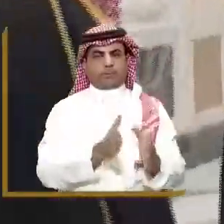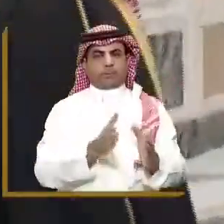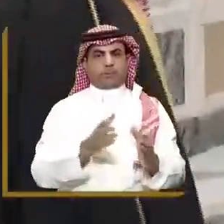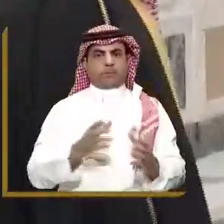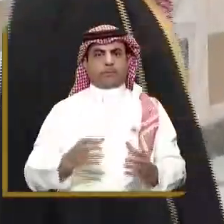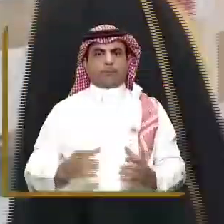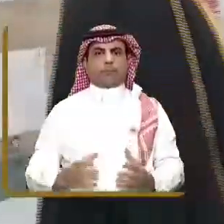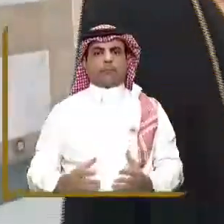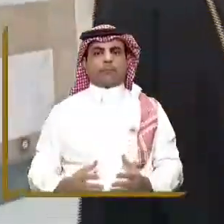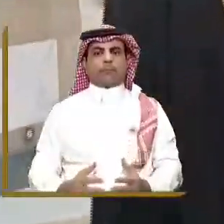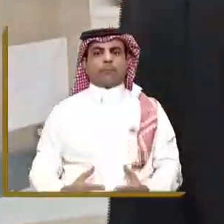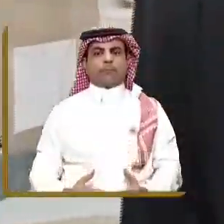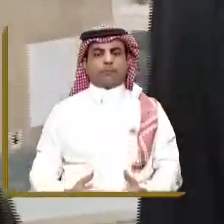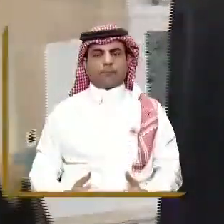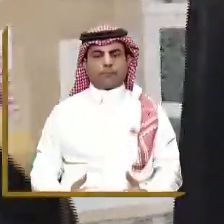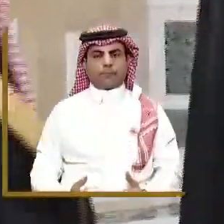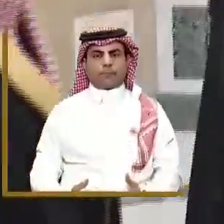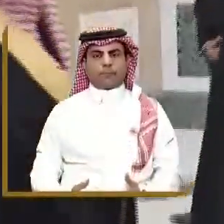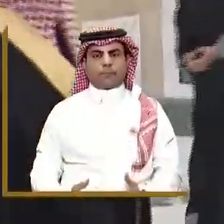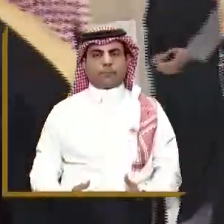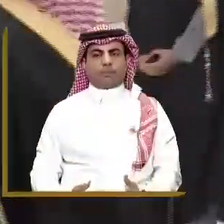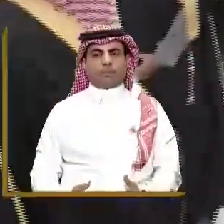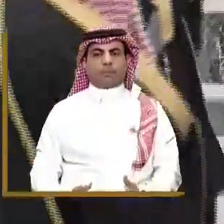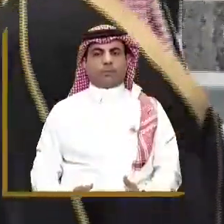سانتانانا يوديا.